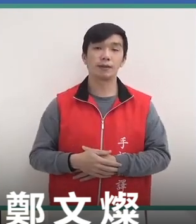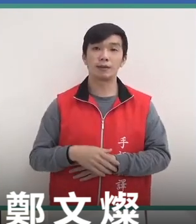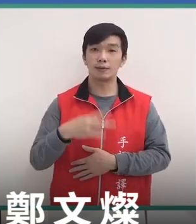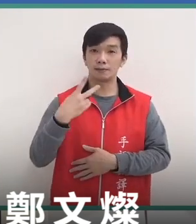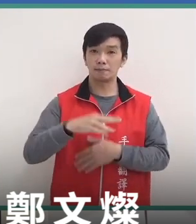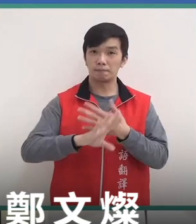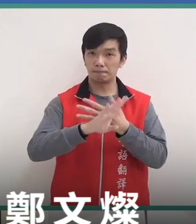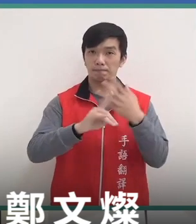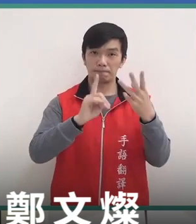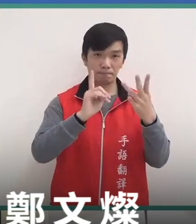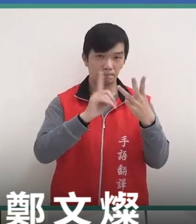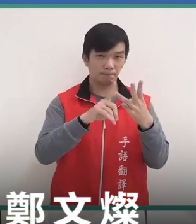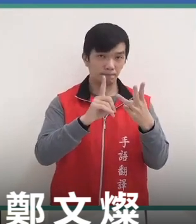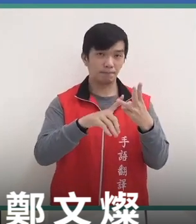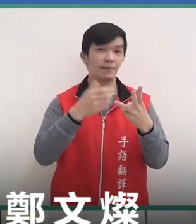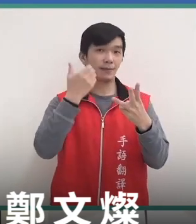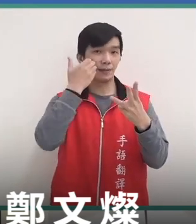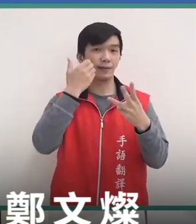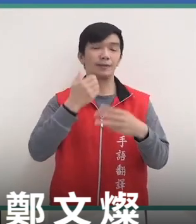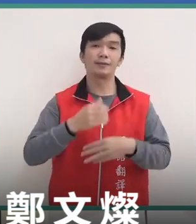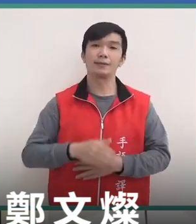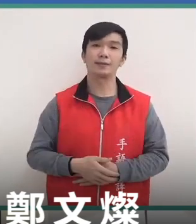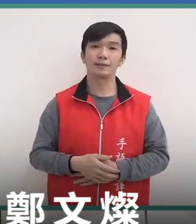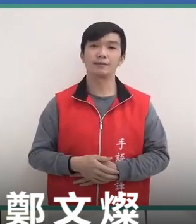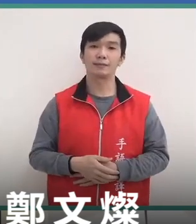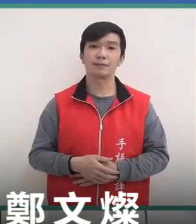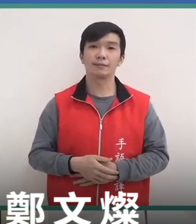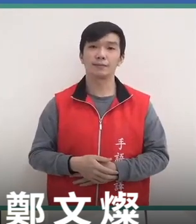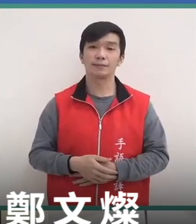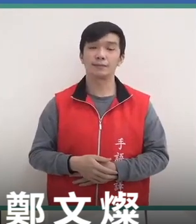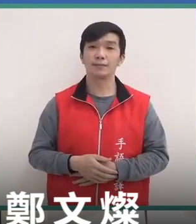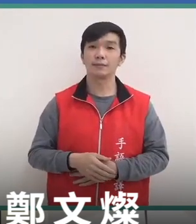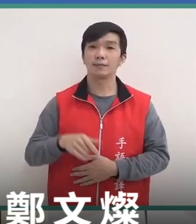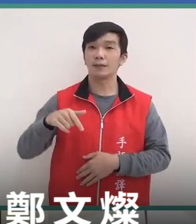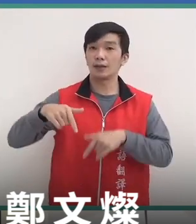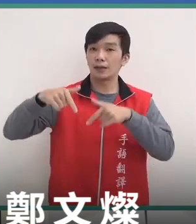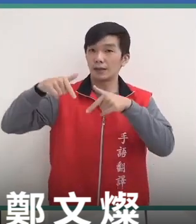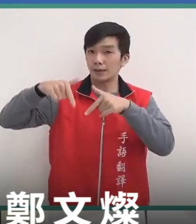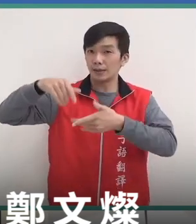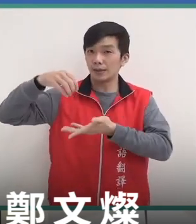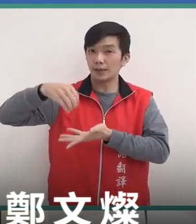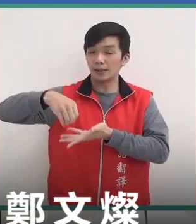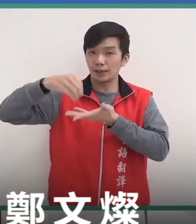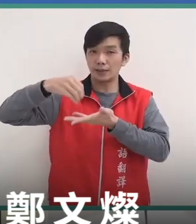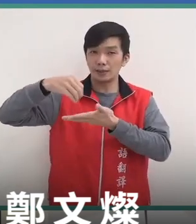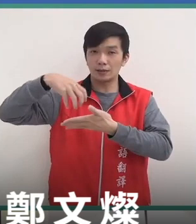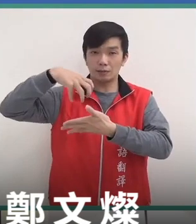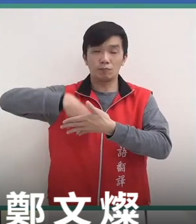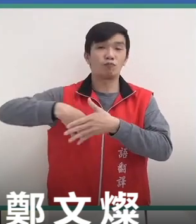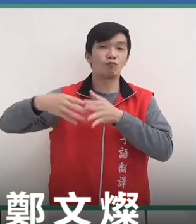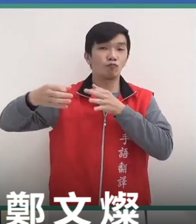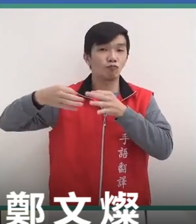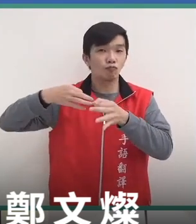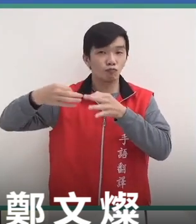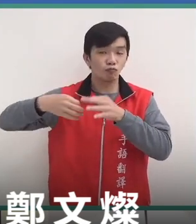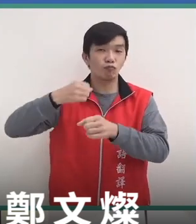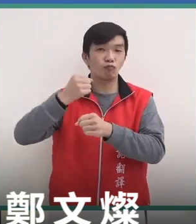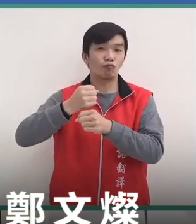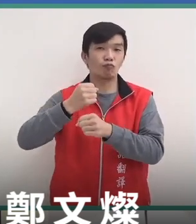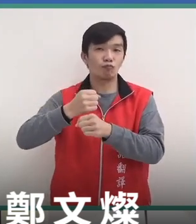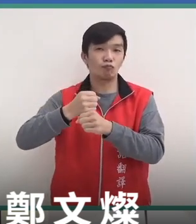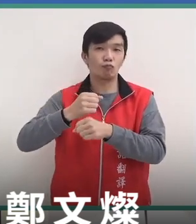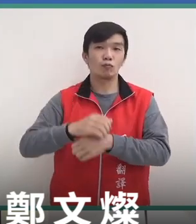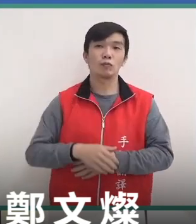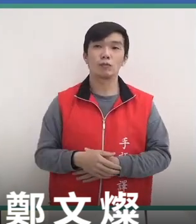是这个在这个西提餐厅的攻读生，那这个攻读生的部